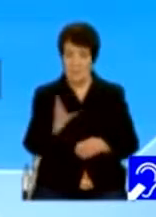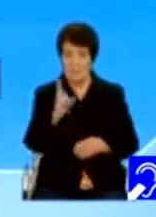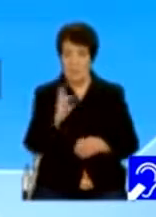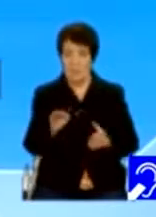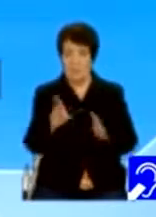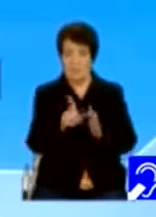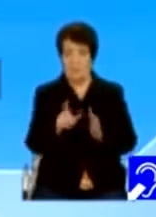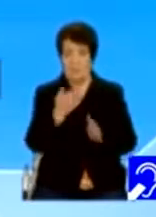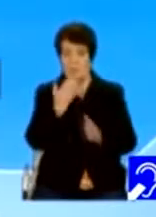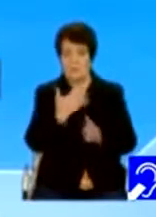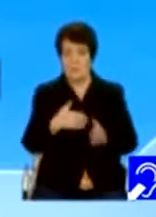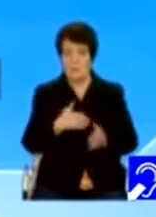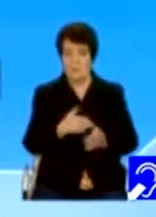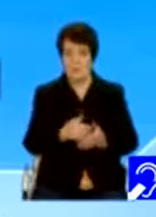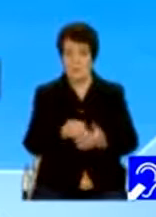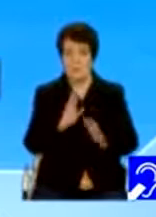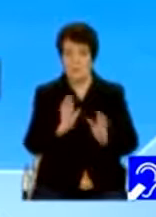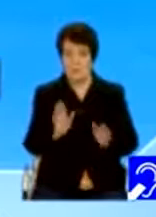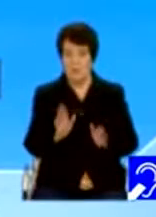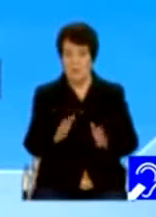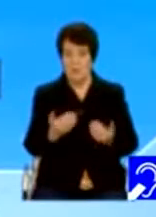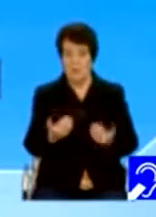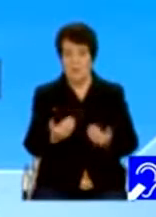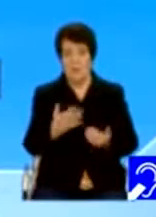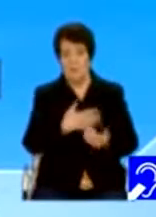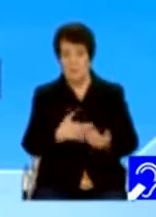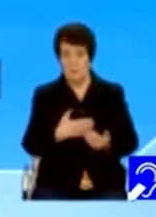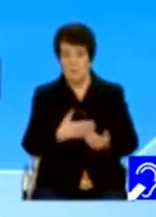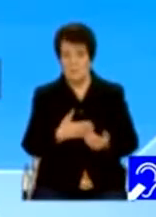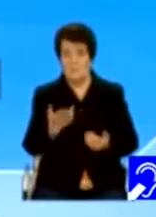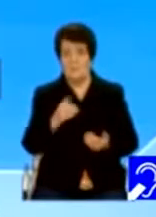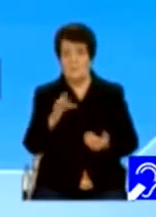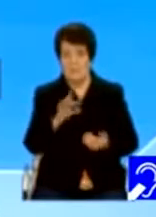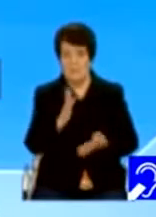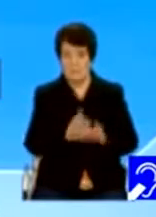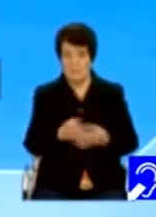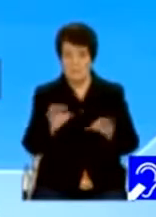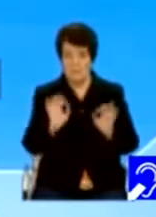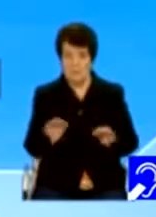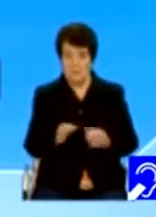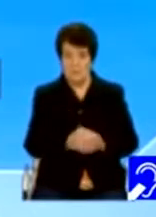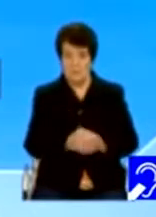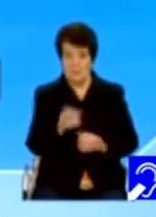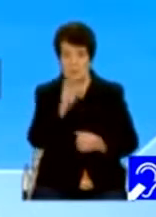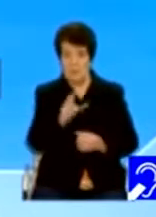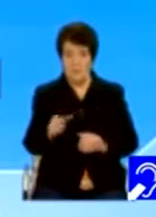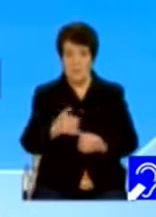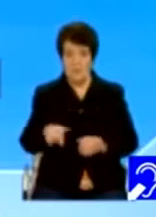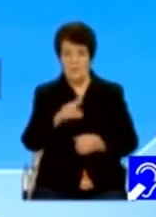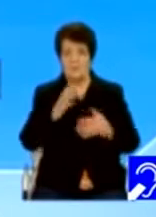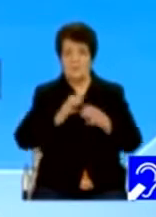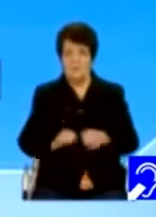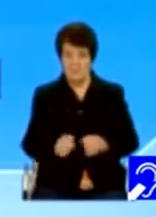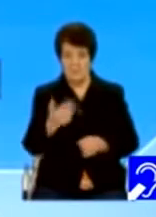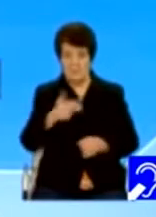fugă. Poate pe la Tambov în partea cealaltă. Și de asta mulți au emoții, dar există un adevăr. lumea noastră s-a săturat